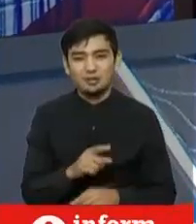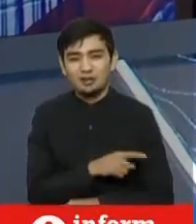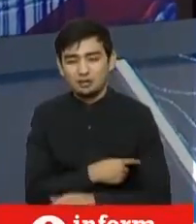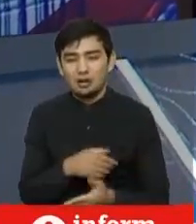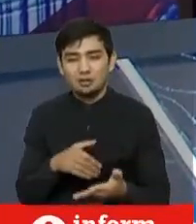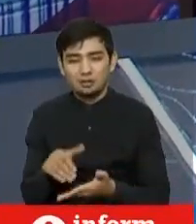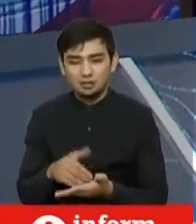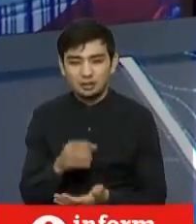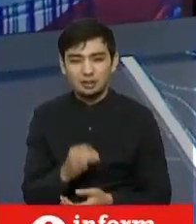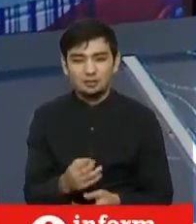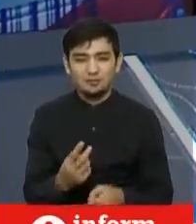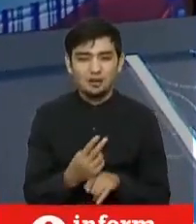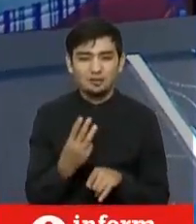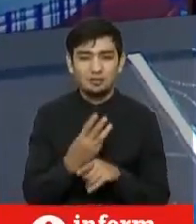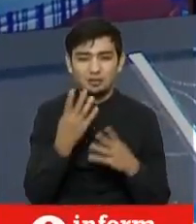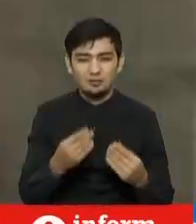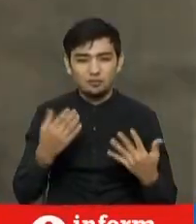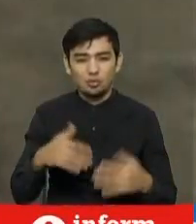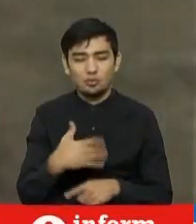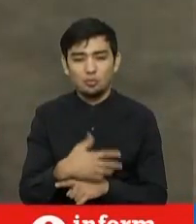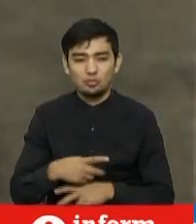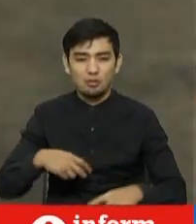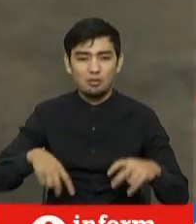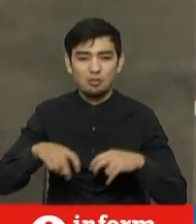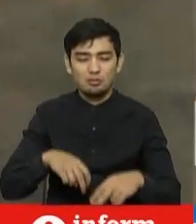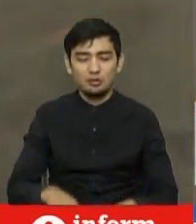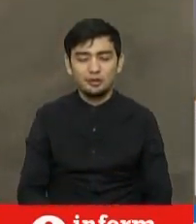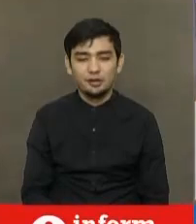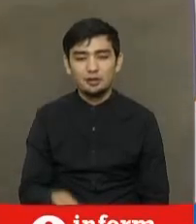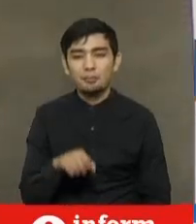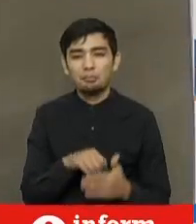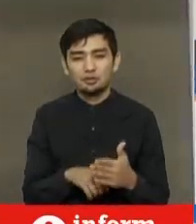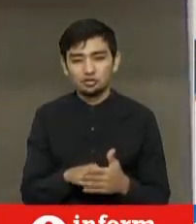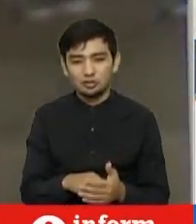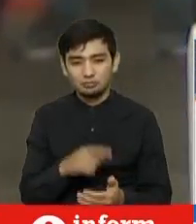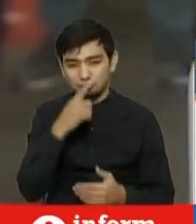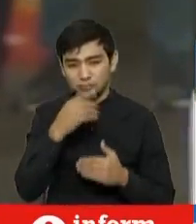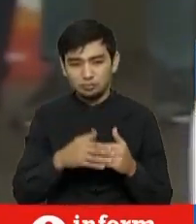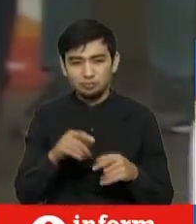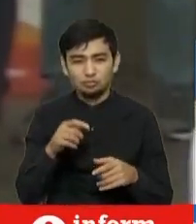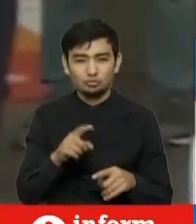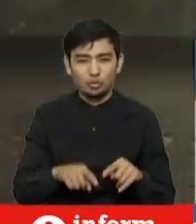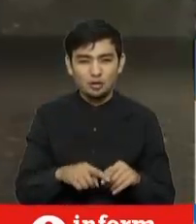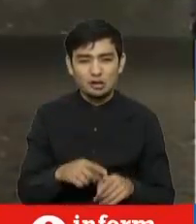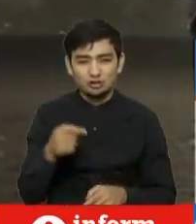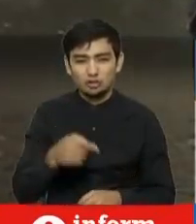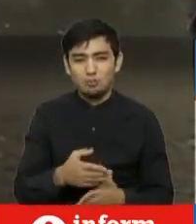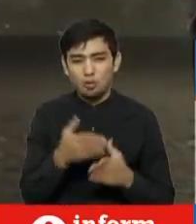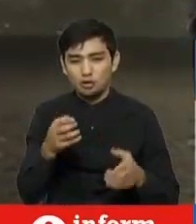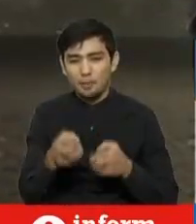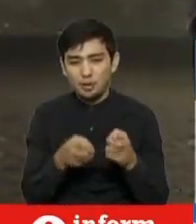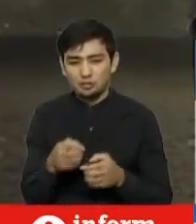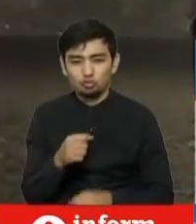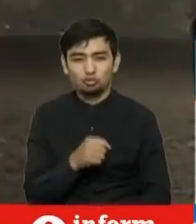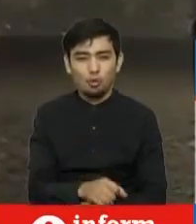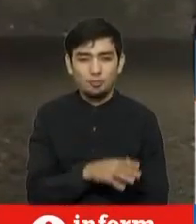тартып, бірнеше күннен бері көшуде жүр. Соның салдарынан мерзімі жақындаған мыңға жоғы операция тоқтатылған, осы